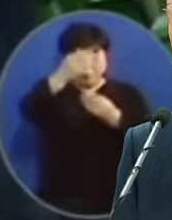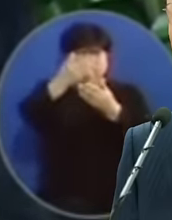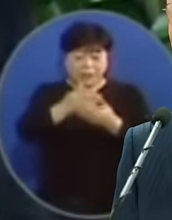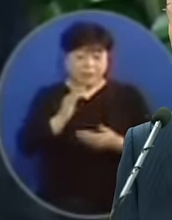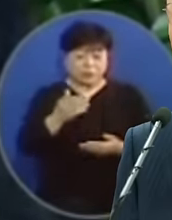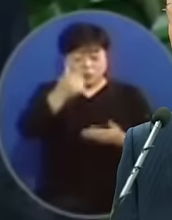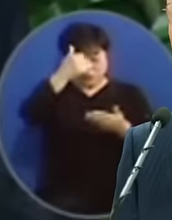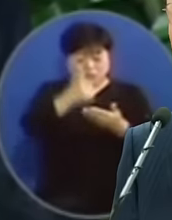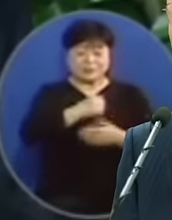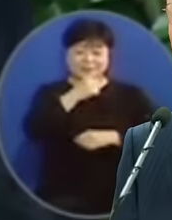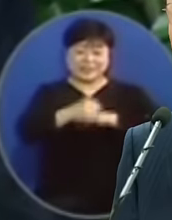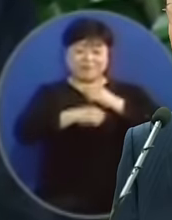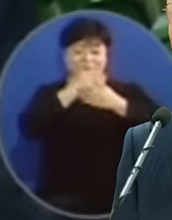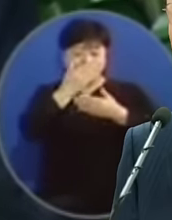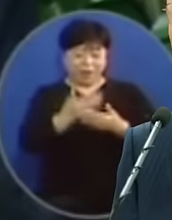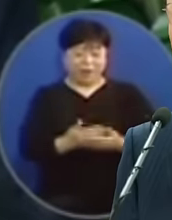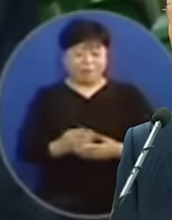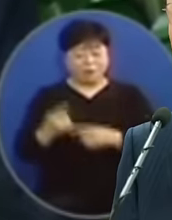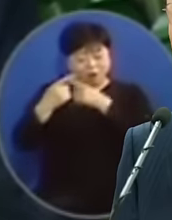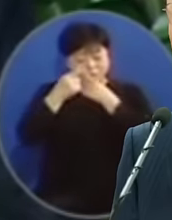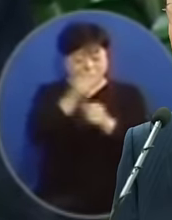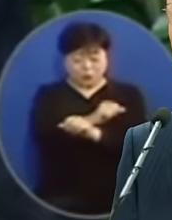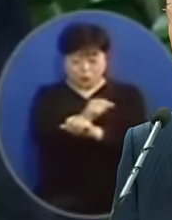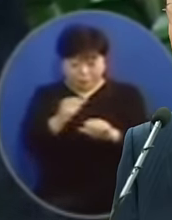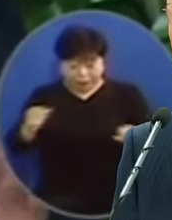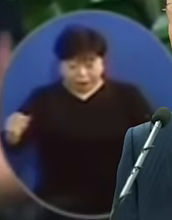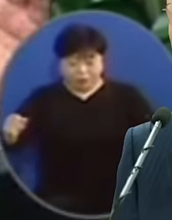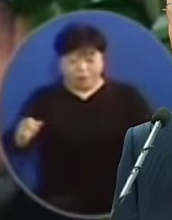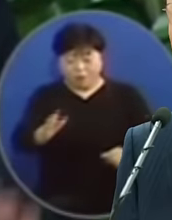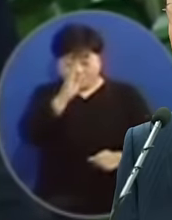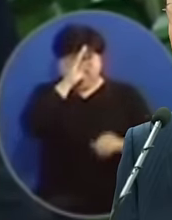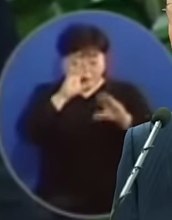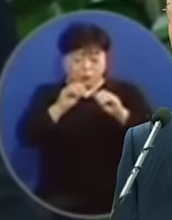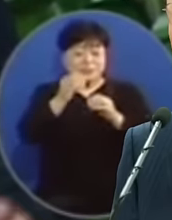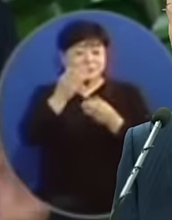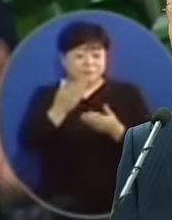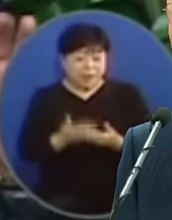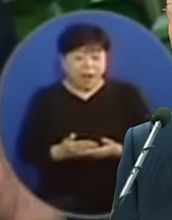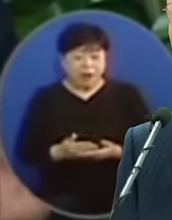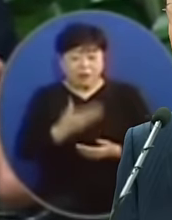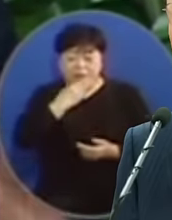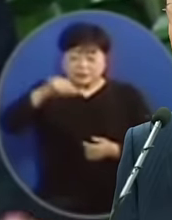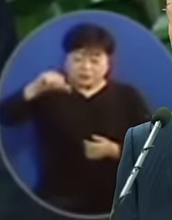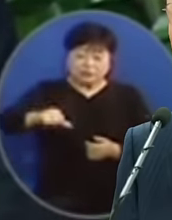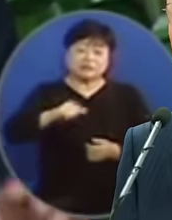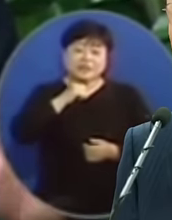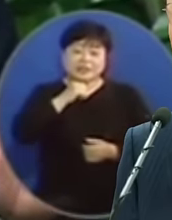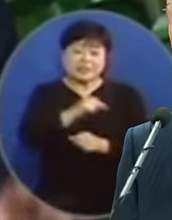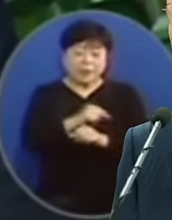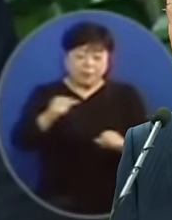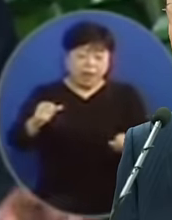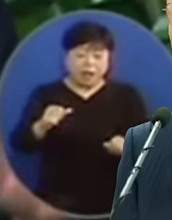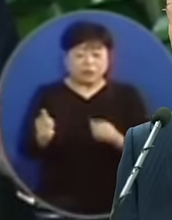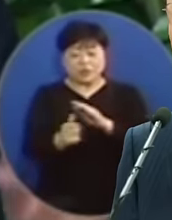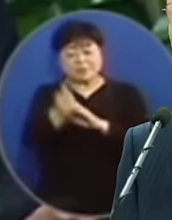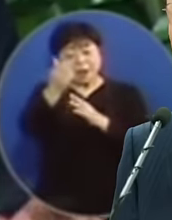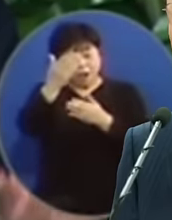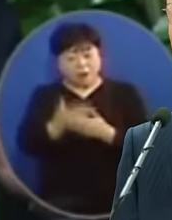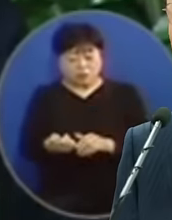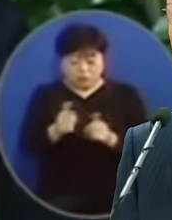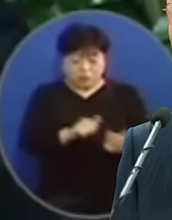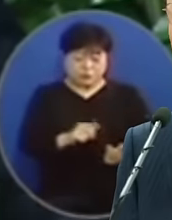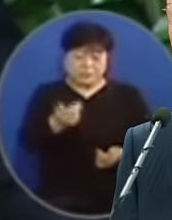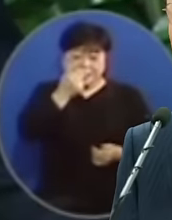것입니다. 죄에서 자유를 얻고 허물에서 용서를 받고 병에서 치료받고 저주와 가난에서 해방을 얻고 희망을 얻고